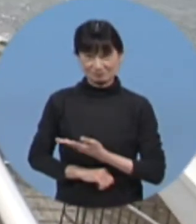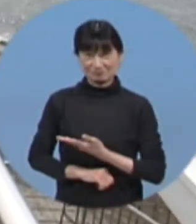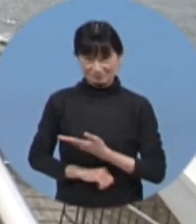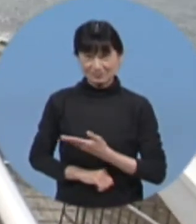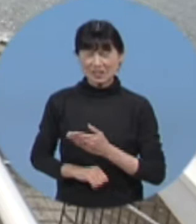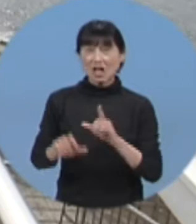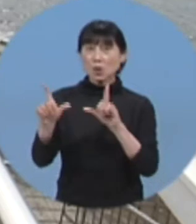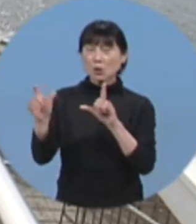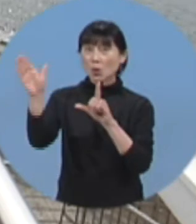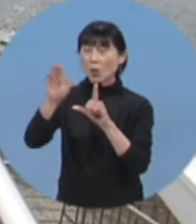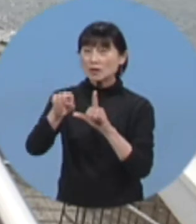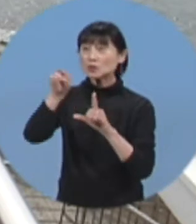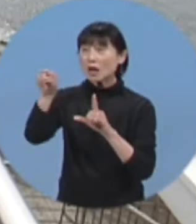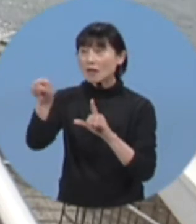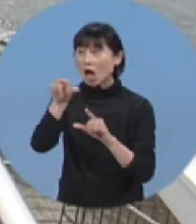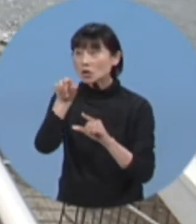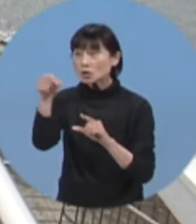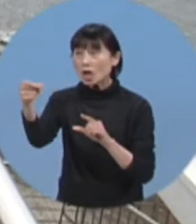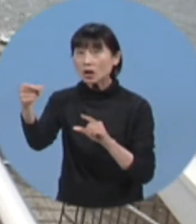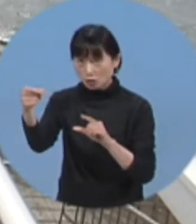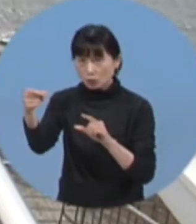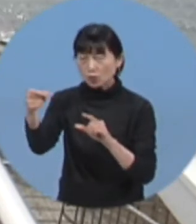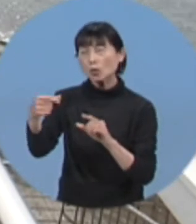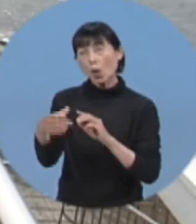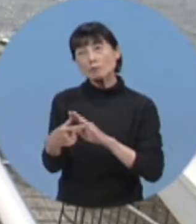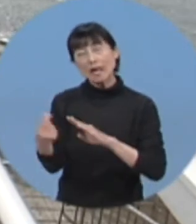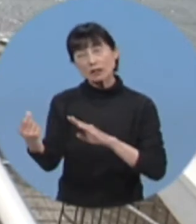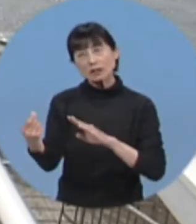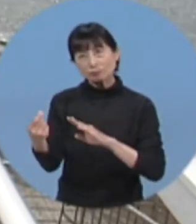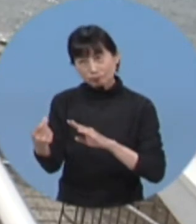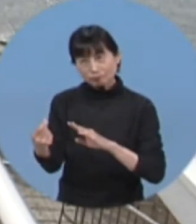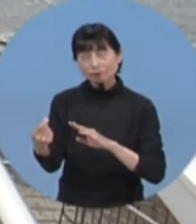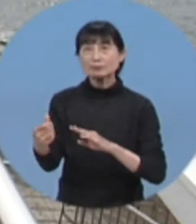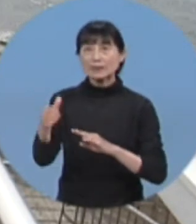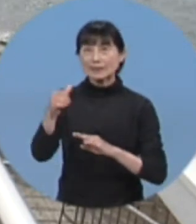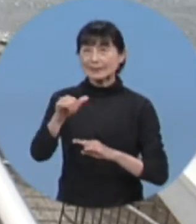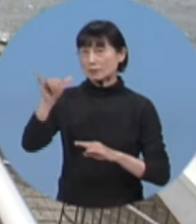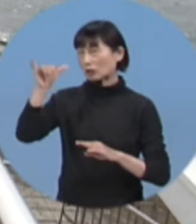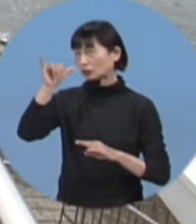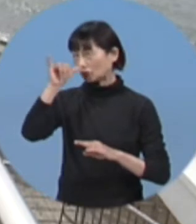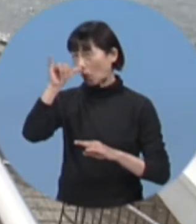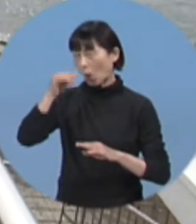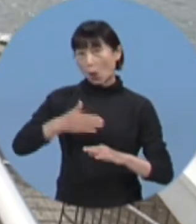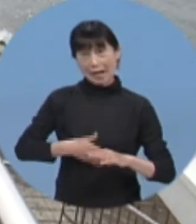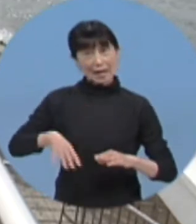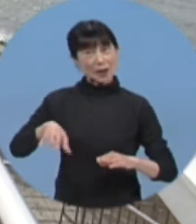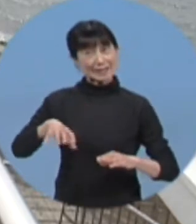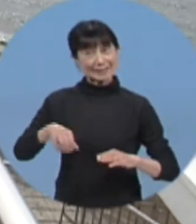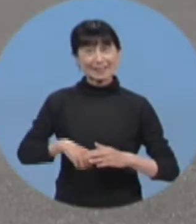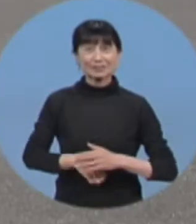東京湾に向かってちょこんと突き出ている富津岬、ちょうどチーバくんのお腹のあたりです